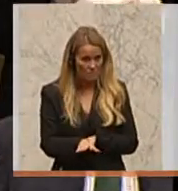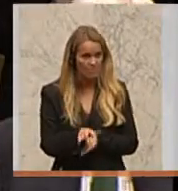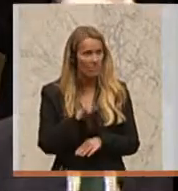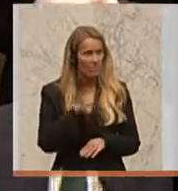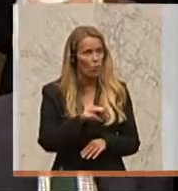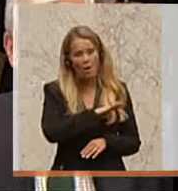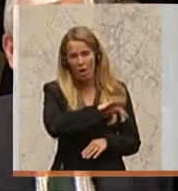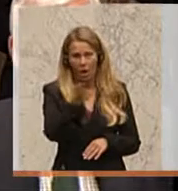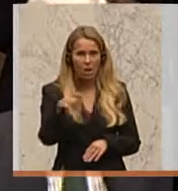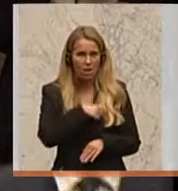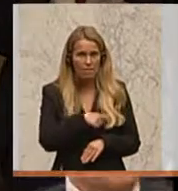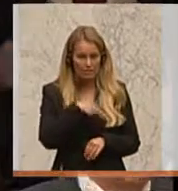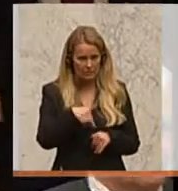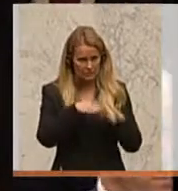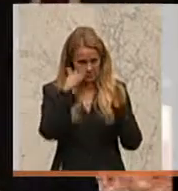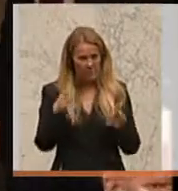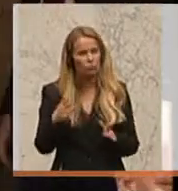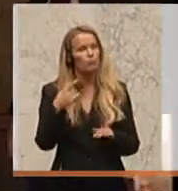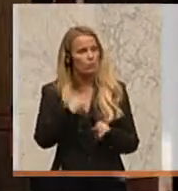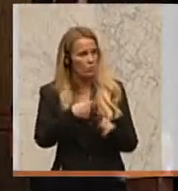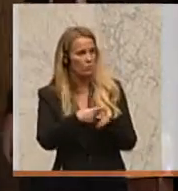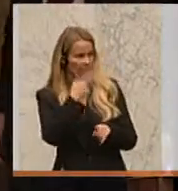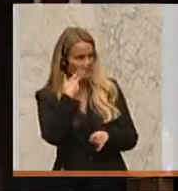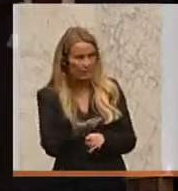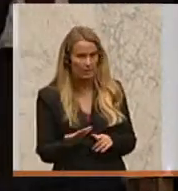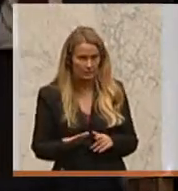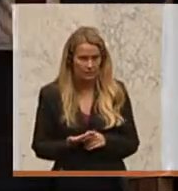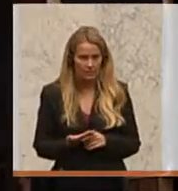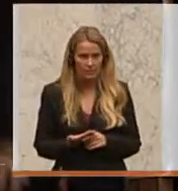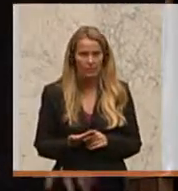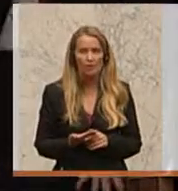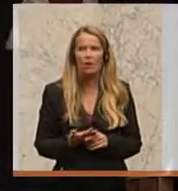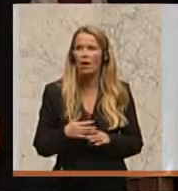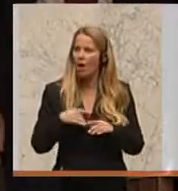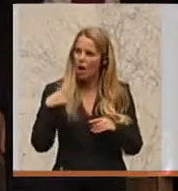Parteien dieses Hauses sehr positiv gesehen wird, dem allen